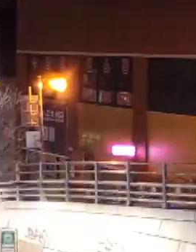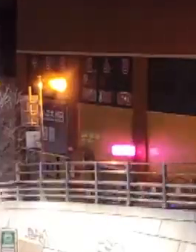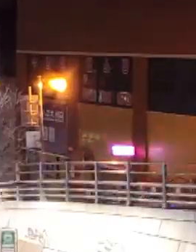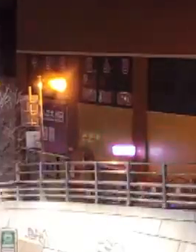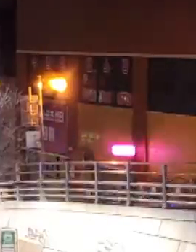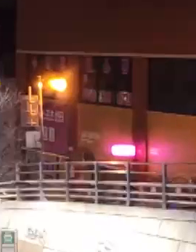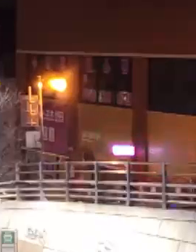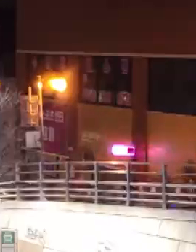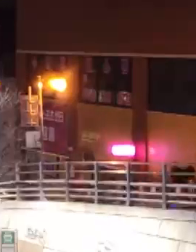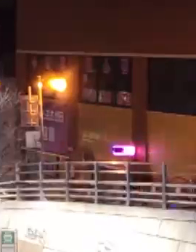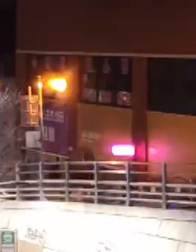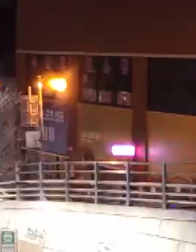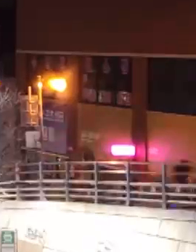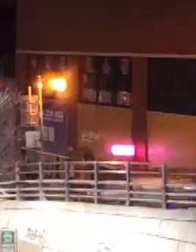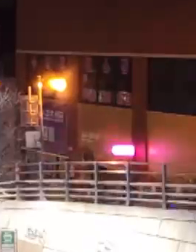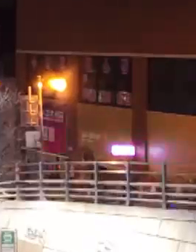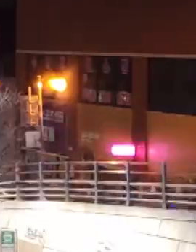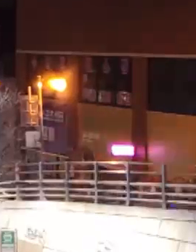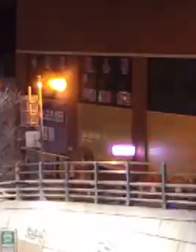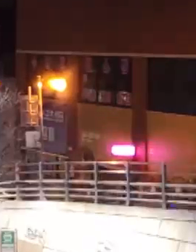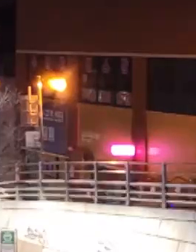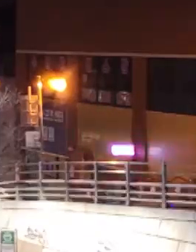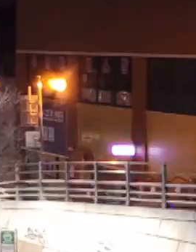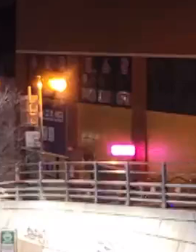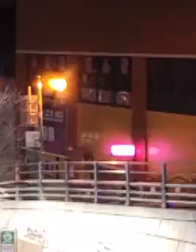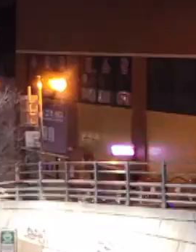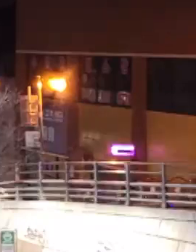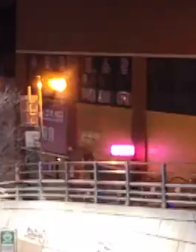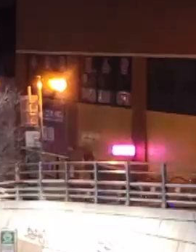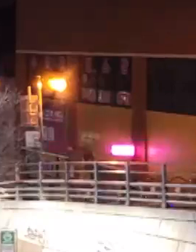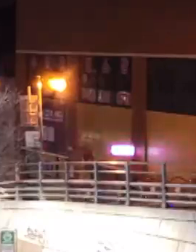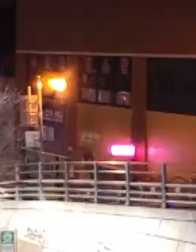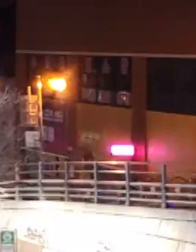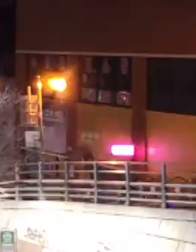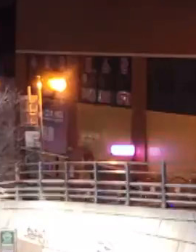여러분은 지금 CTS 뉴스를 시청하고 계십니다.